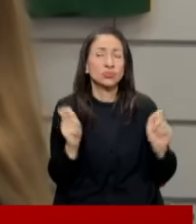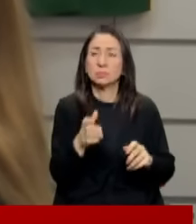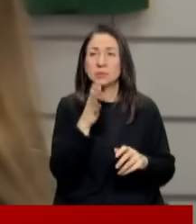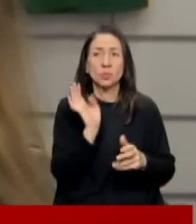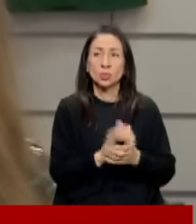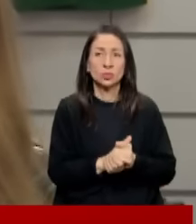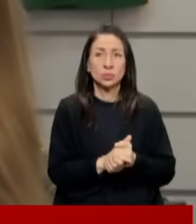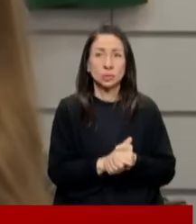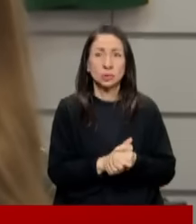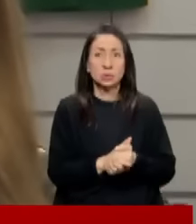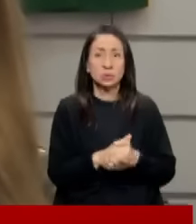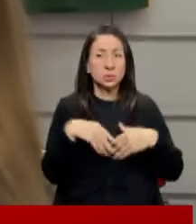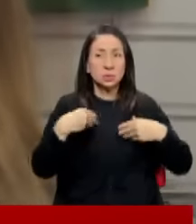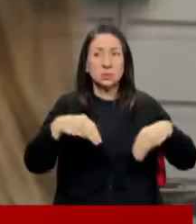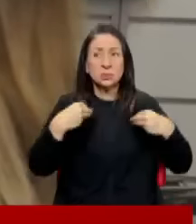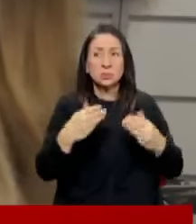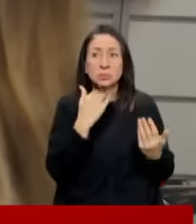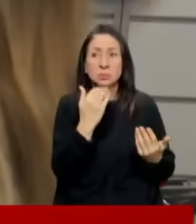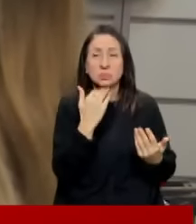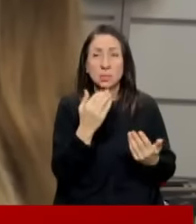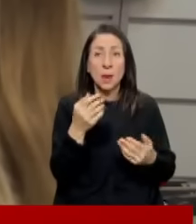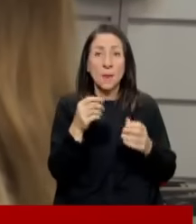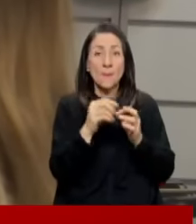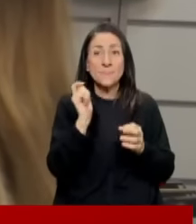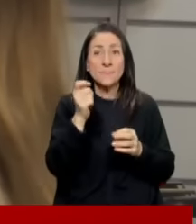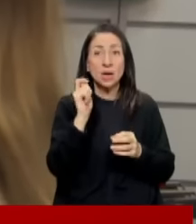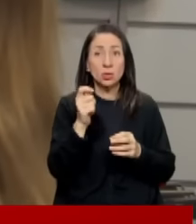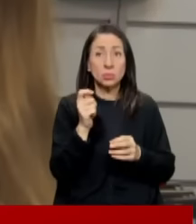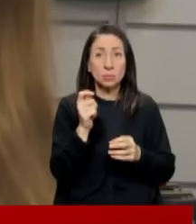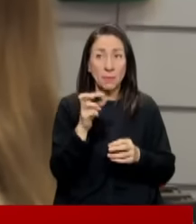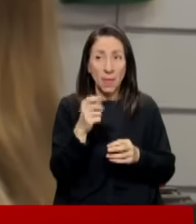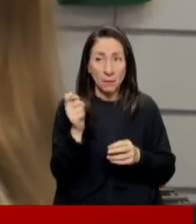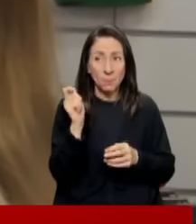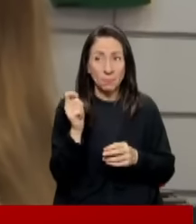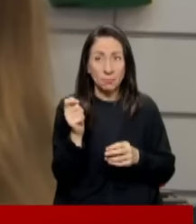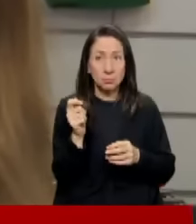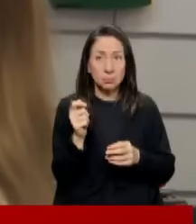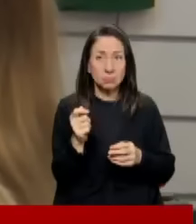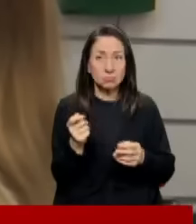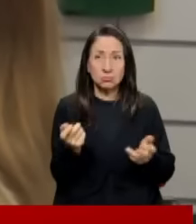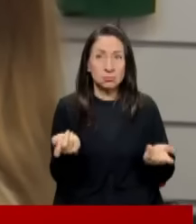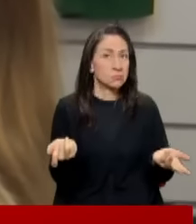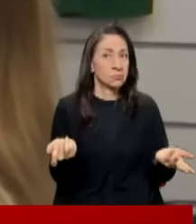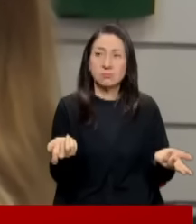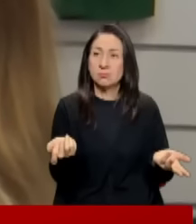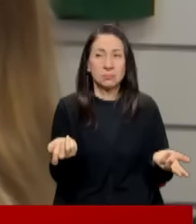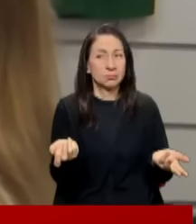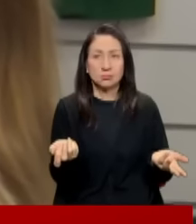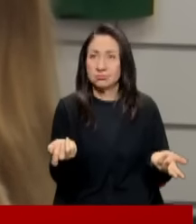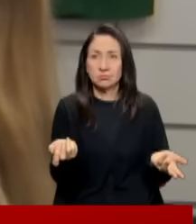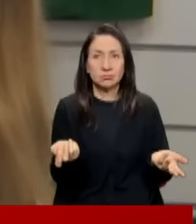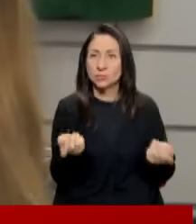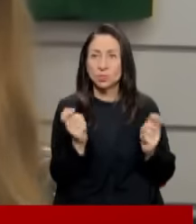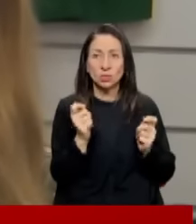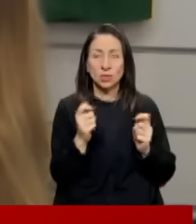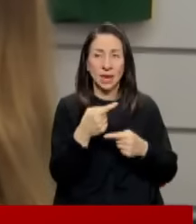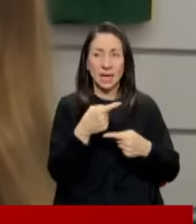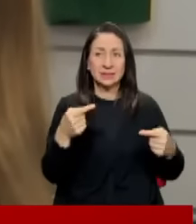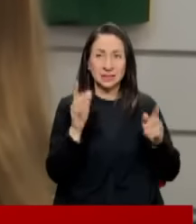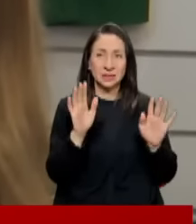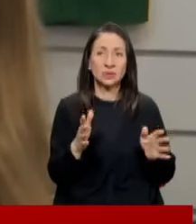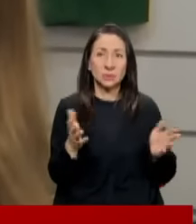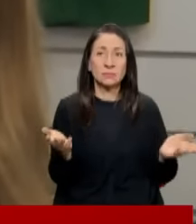yapacağımızı bilmiyoruz. Neden? Satış yapamadık. Bağkur primlerinizi bu arada ödeyebilecek misiniz? Yani zor. Eksik kalacak